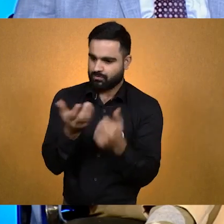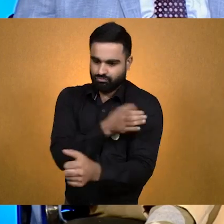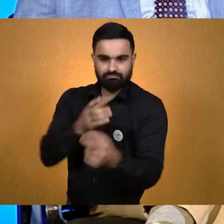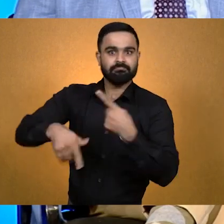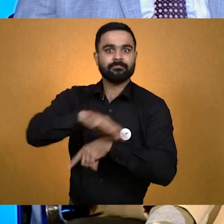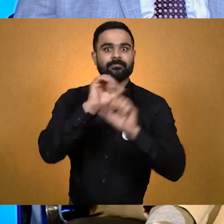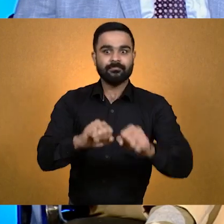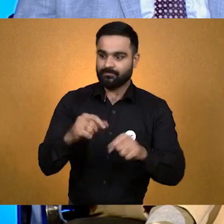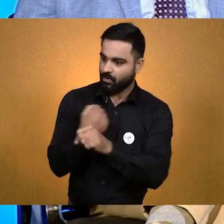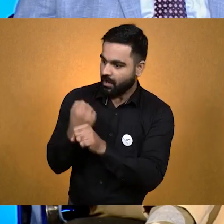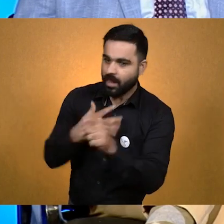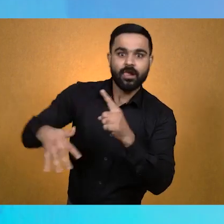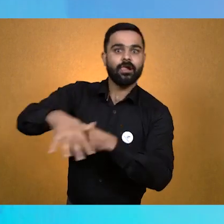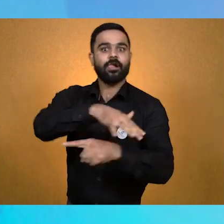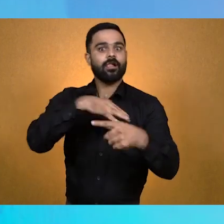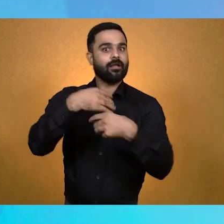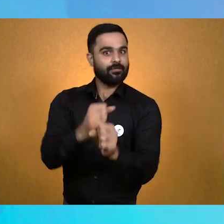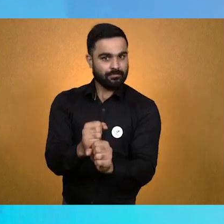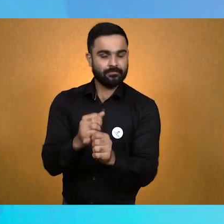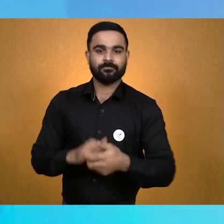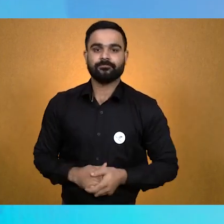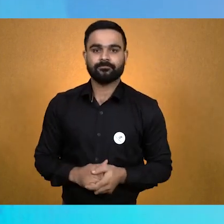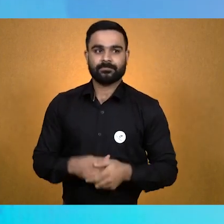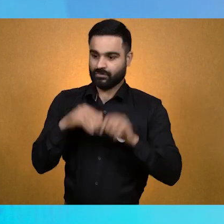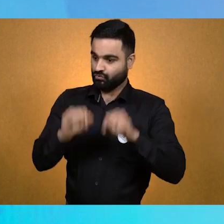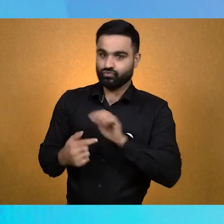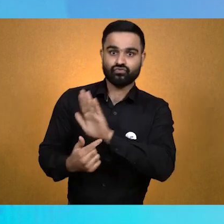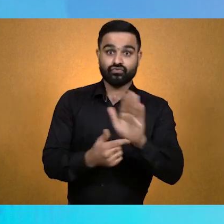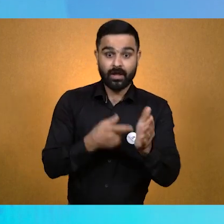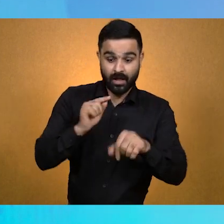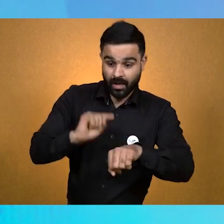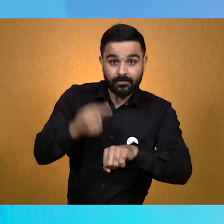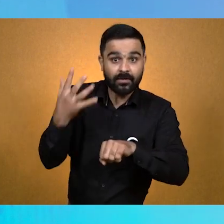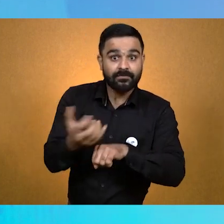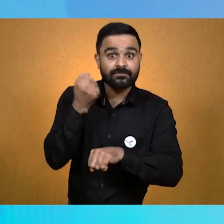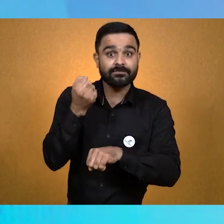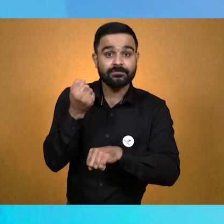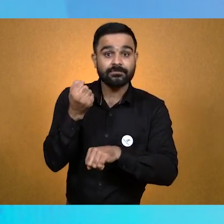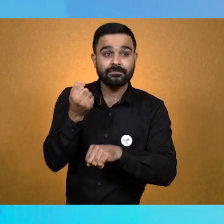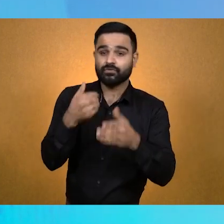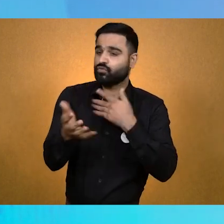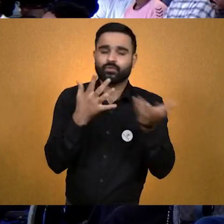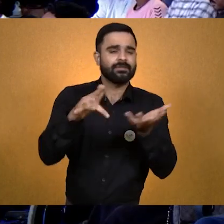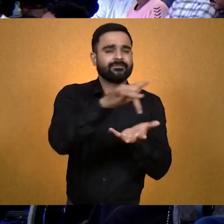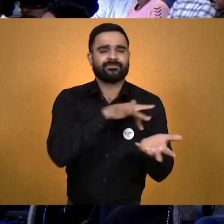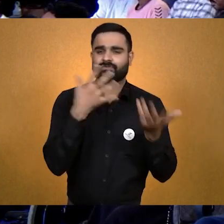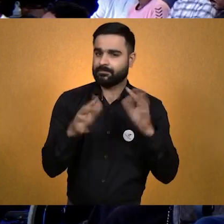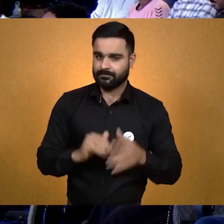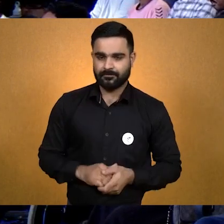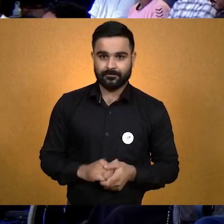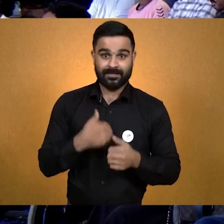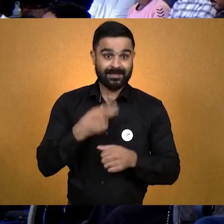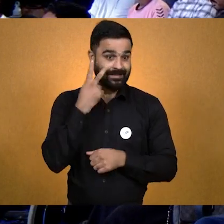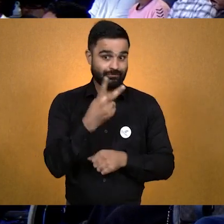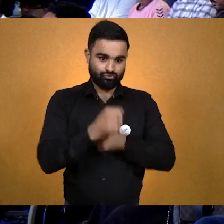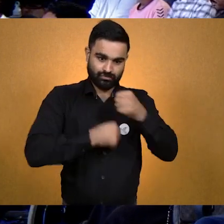योर सेल्फ. आर जॉब इज़ टू क्रिएट द इन्वायरमेंट, एंड वी हैव टू इंश्योर दैट यू गेट द राइट अपॉर्चुनिटीज वेर एवर यू आर. नाउ व्हेन वी लुक